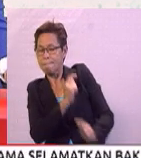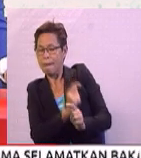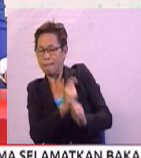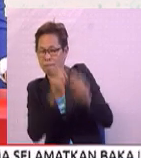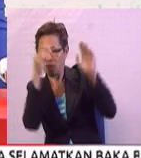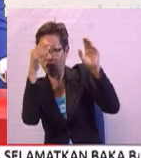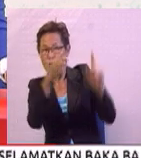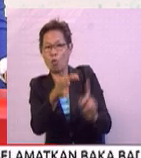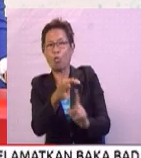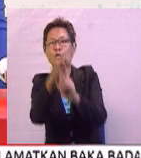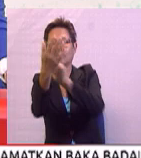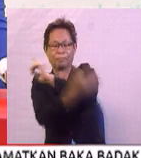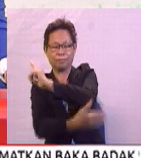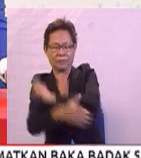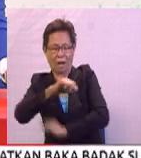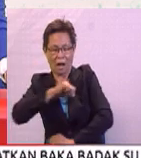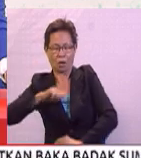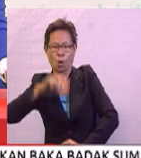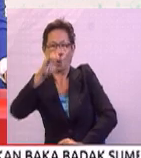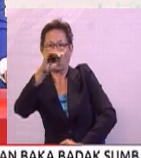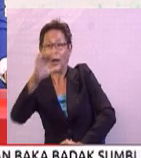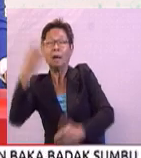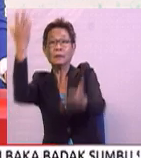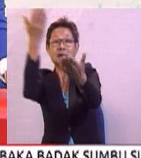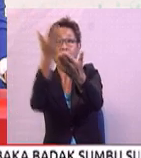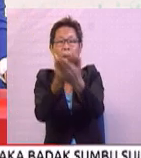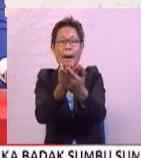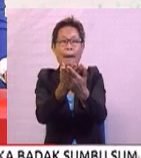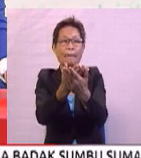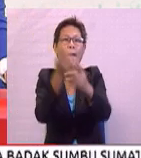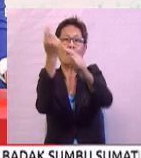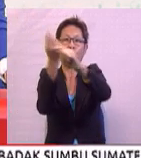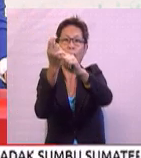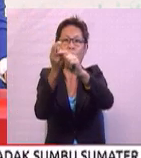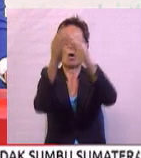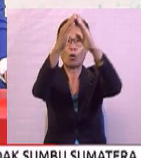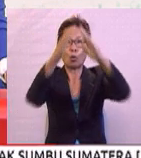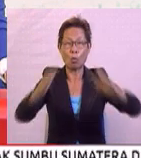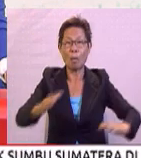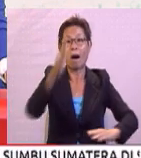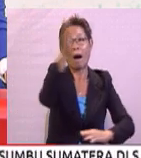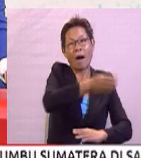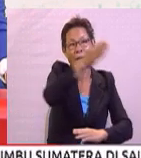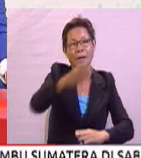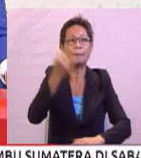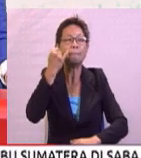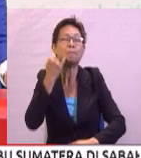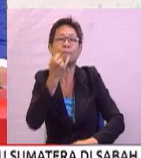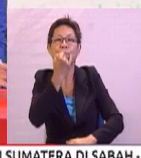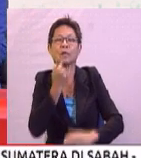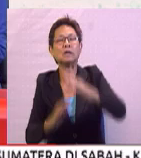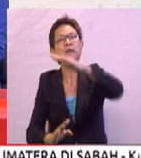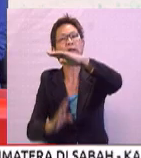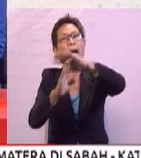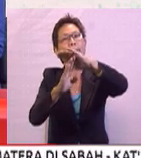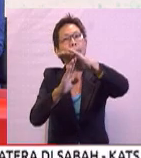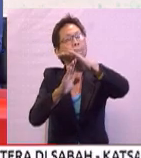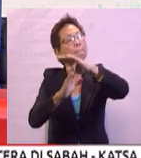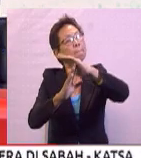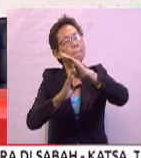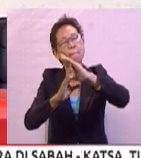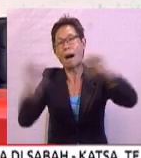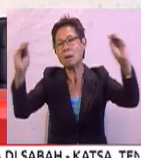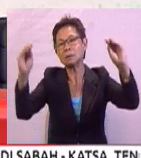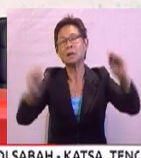fokus utama negara-negara anggota sehinggalah pembinaan penempatan haram Israel di wilayah berkenaan dihentikan sama sekali.